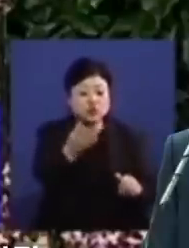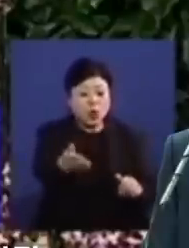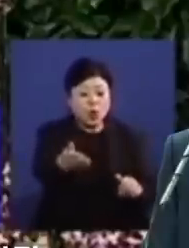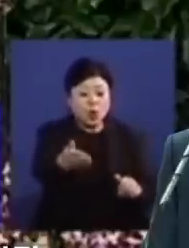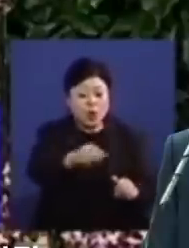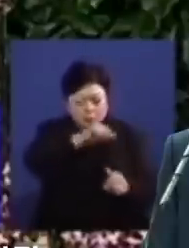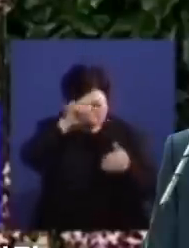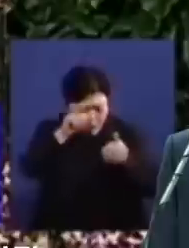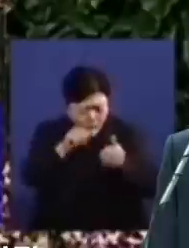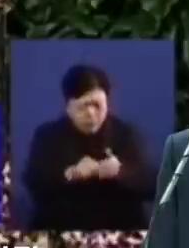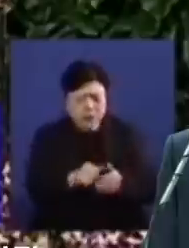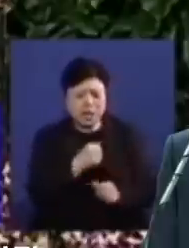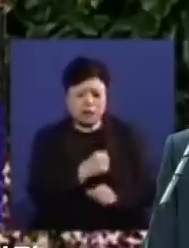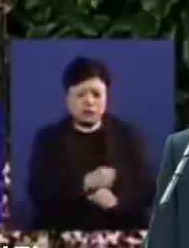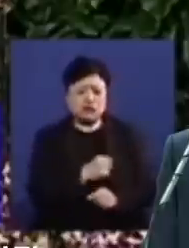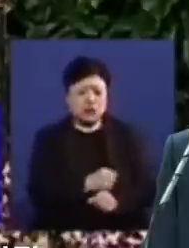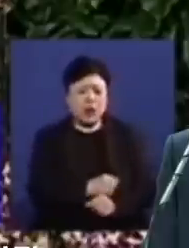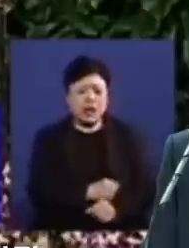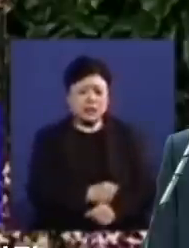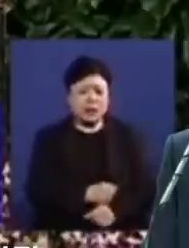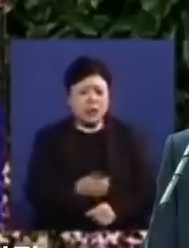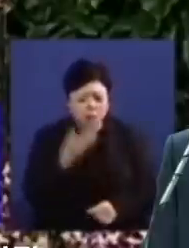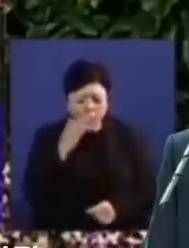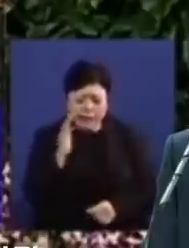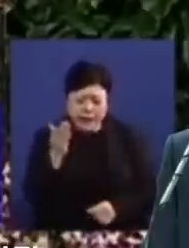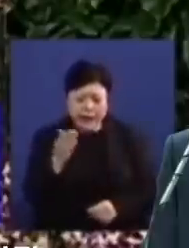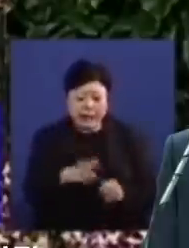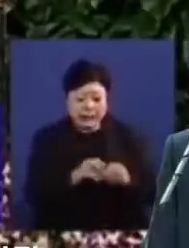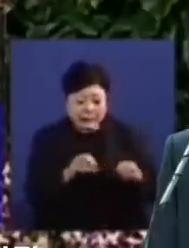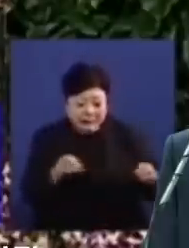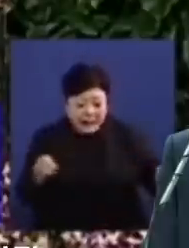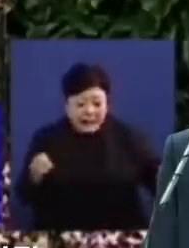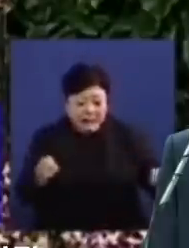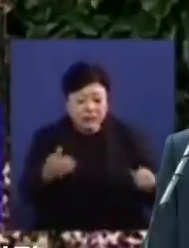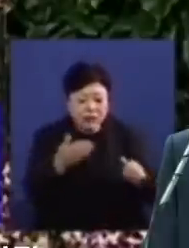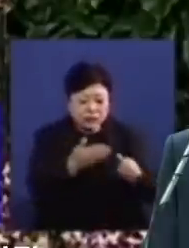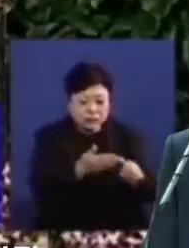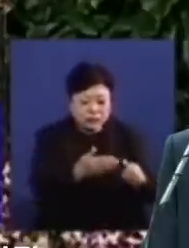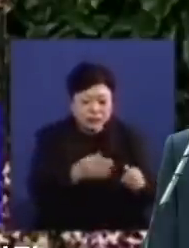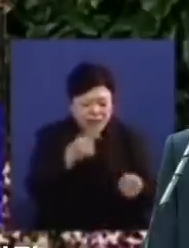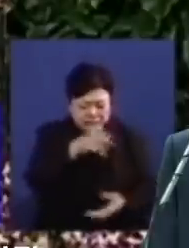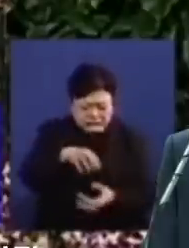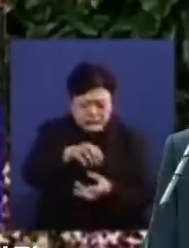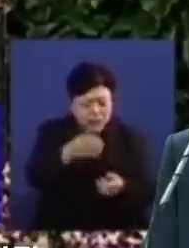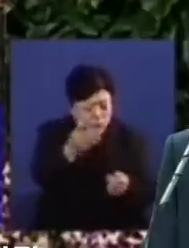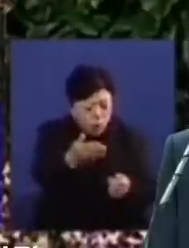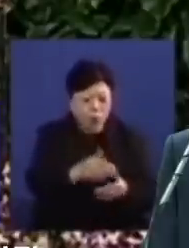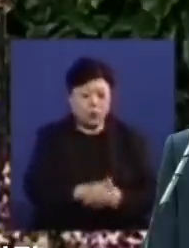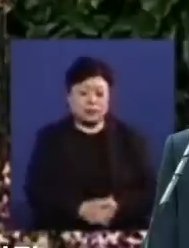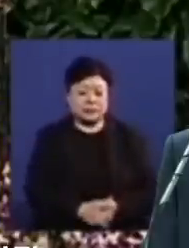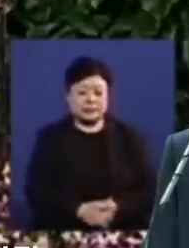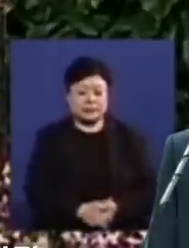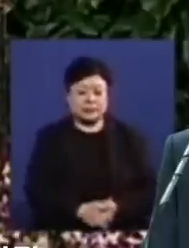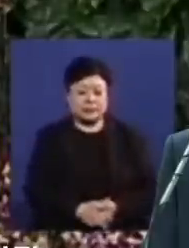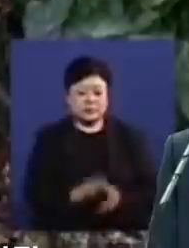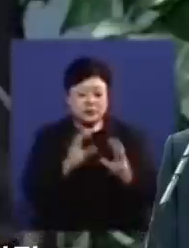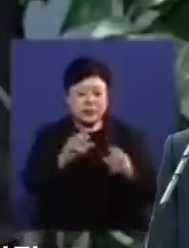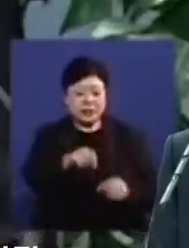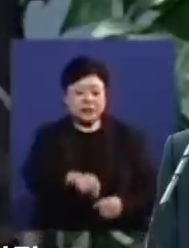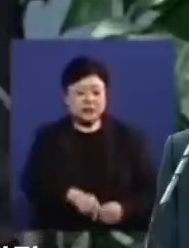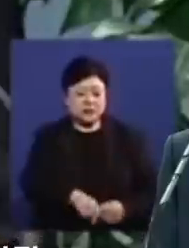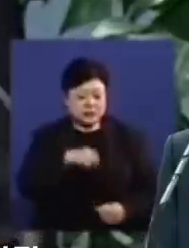내 평생의 수고하여 그 소산을 먹으리라. 땅이 내게 가시덤불과 은극기를 낼 것이라. 그 나라와 그